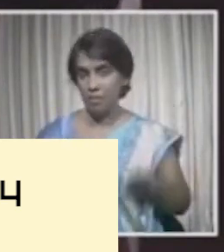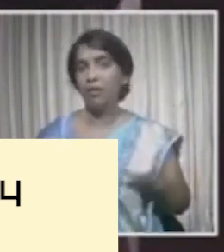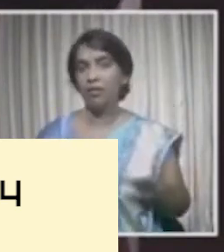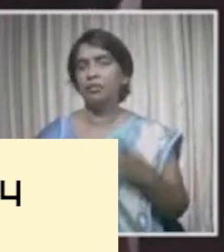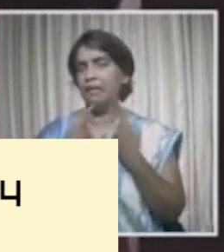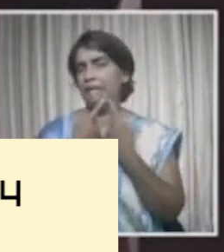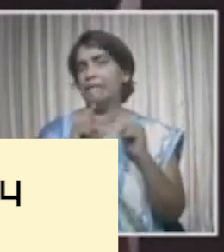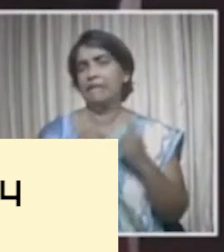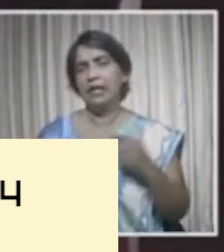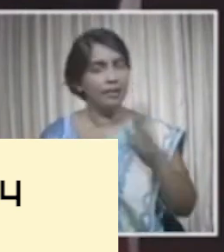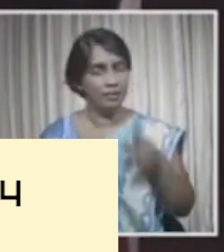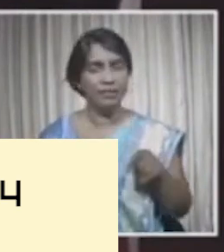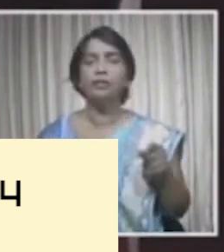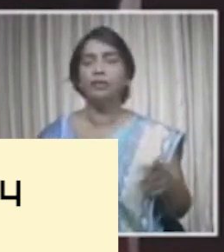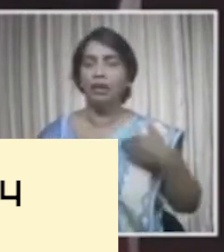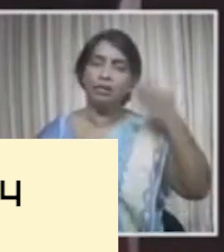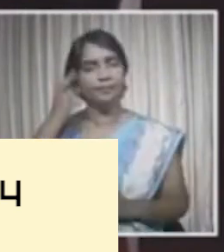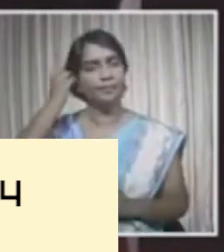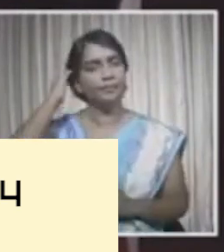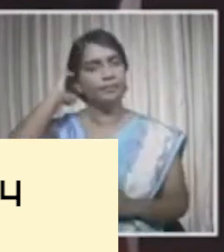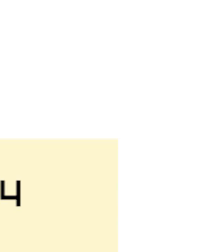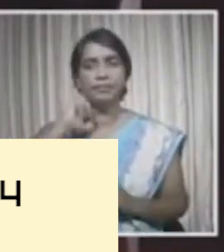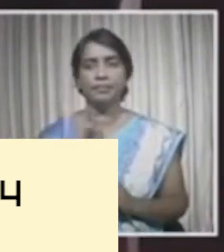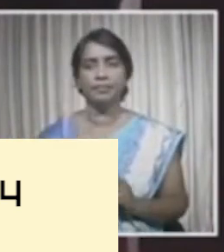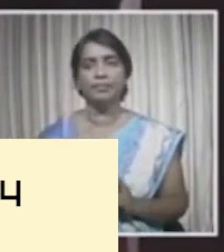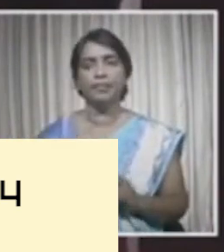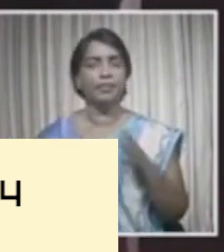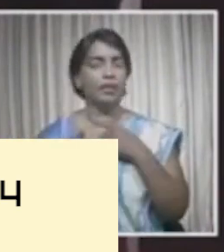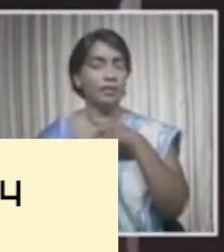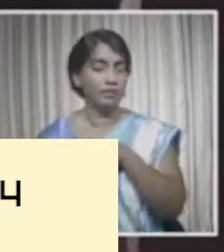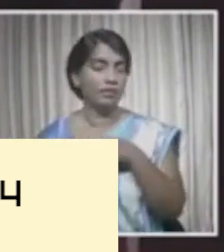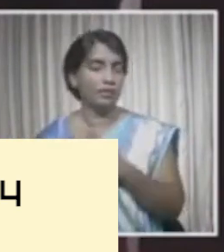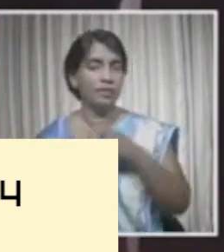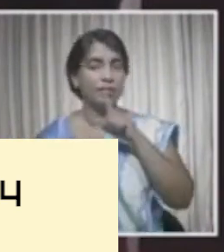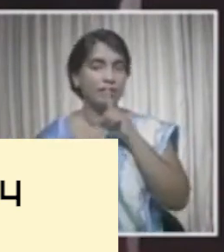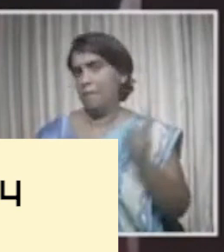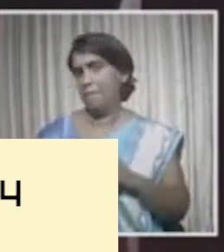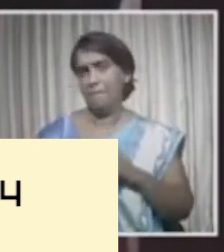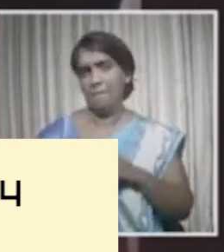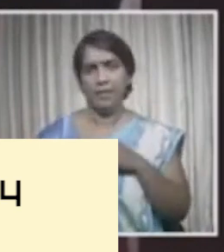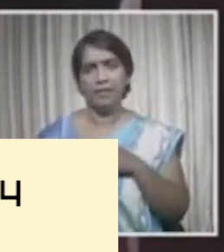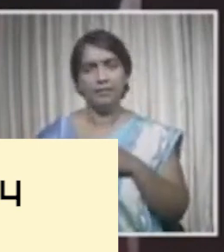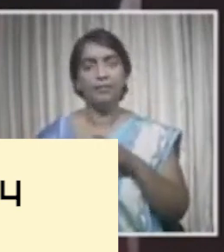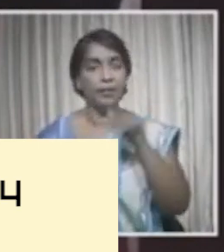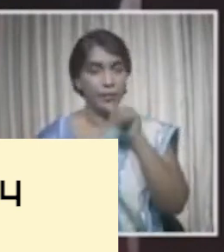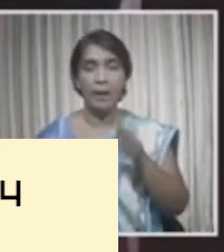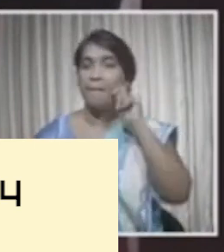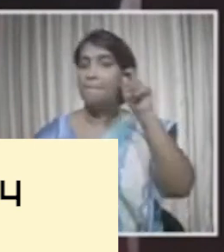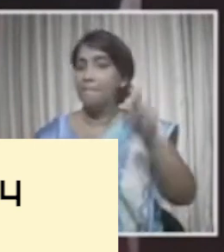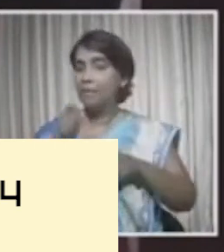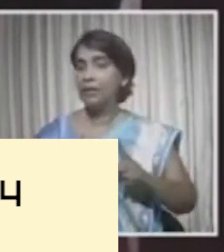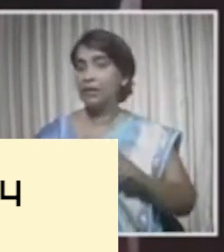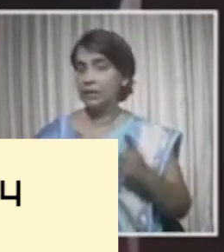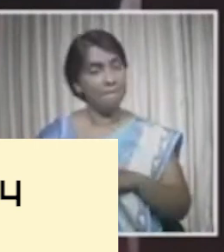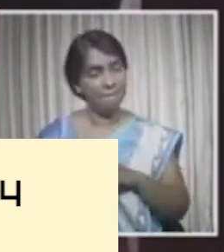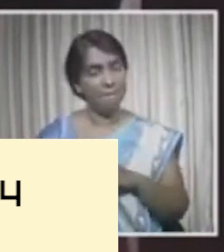விவித ஹேதுன் மத ஜீவிதாஹிம் வேலா திபெர் மேக கரு நியோஜ கதாநாயகத்துமணி பரபதல பிரச்சனை சேஷன் மத ஜனதாவகே ஜீவத்